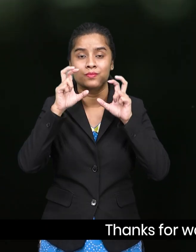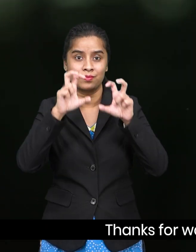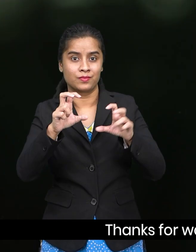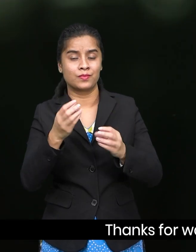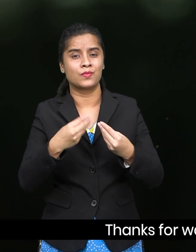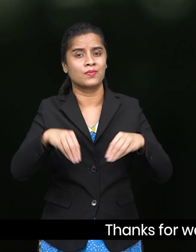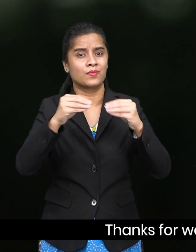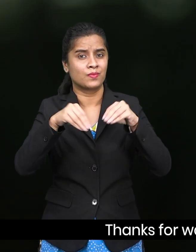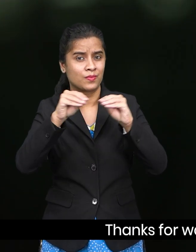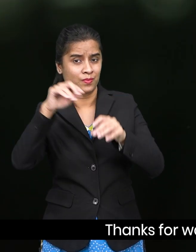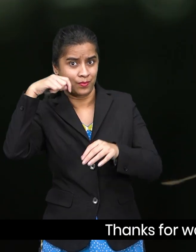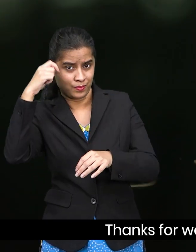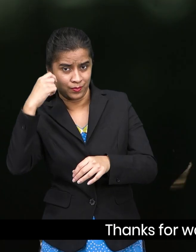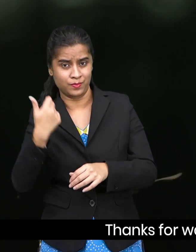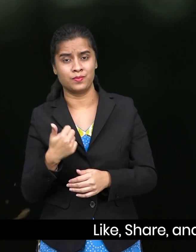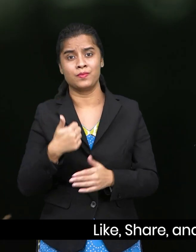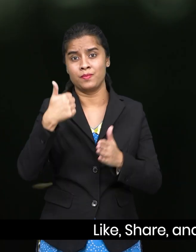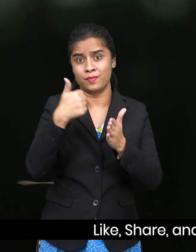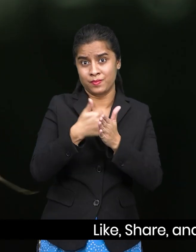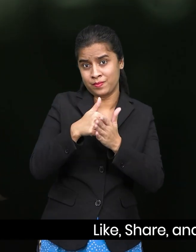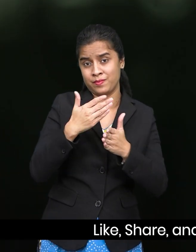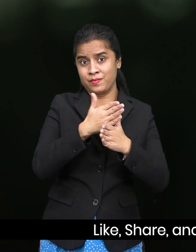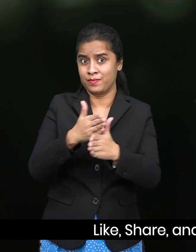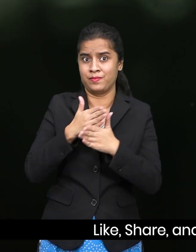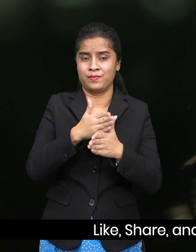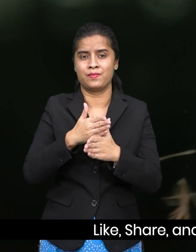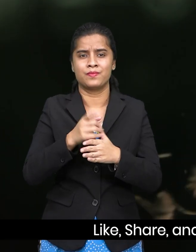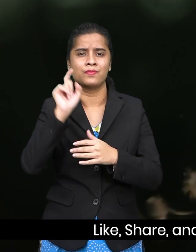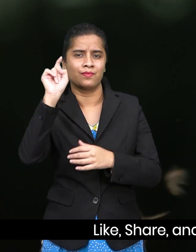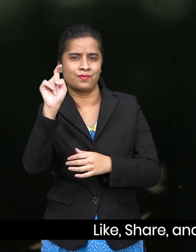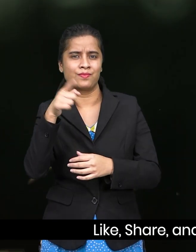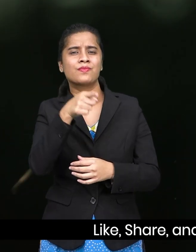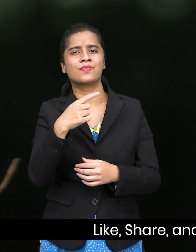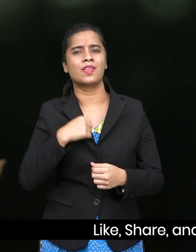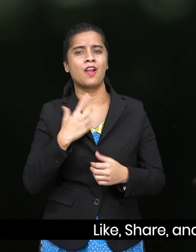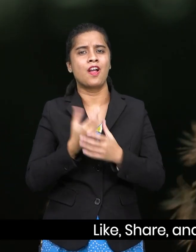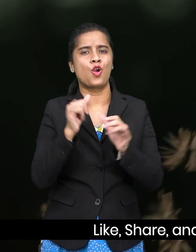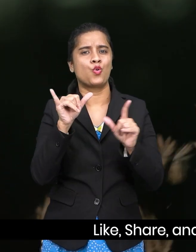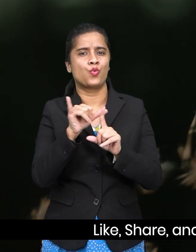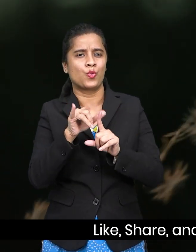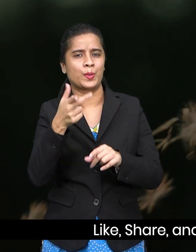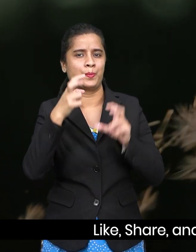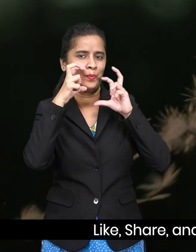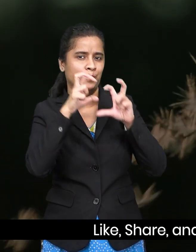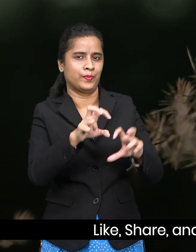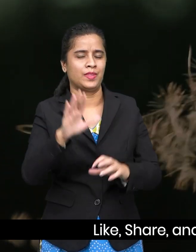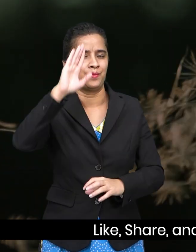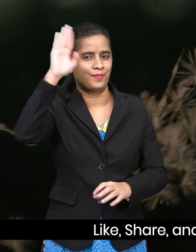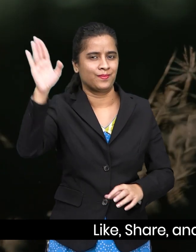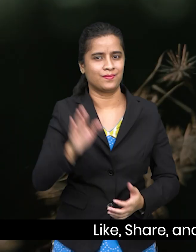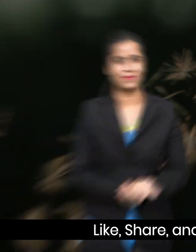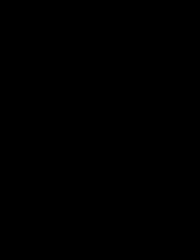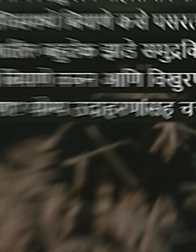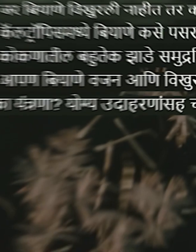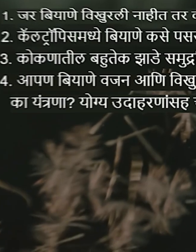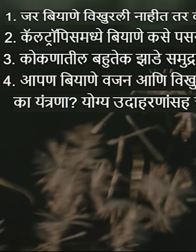म्हणतात. वनस्पतीच्या अस्तित्वासाठी बिया विखुरणे, बीज प्रसार आवश्यक आहे. विविध आकार आणि